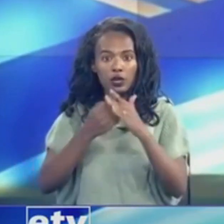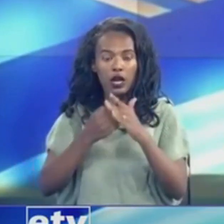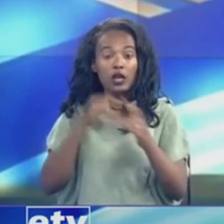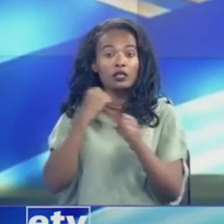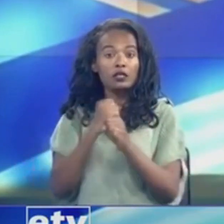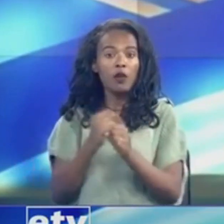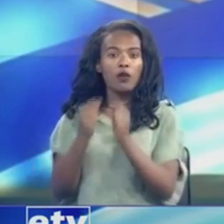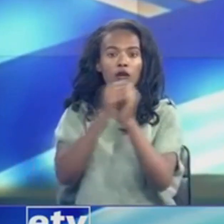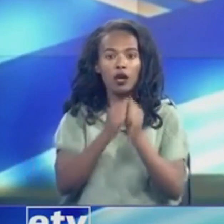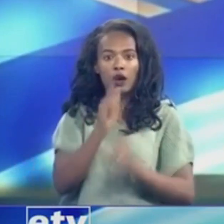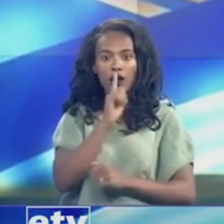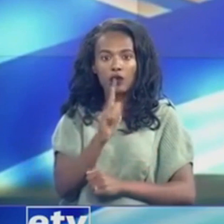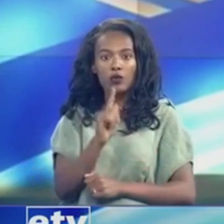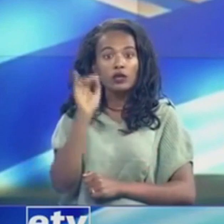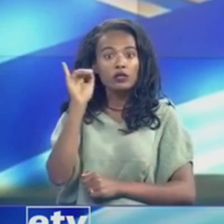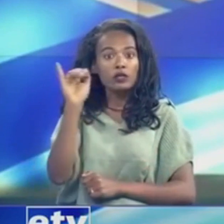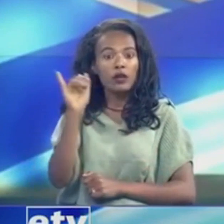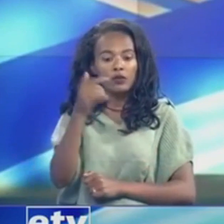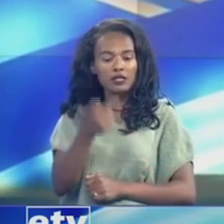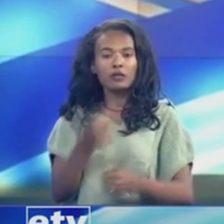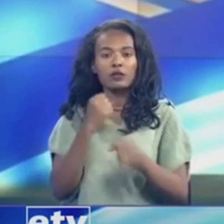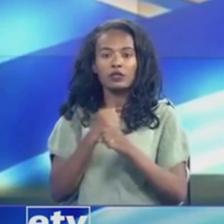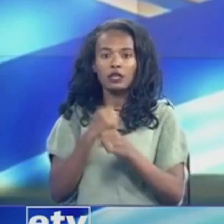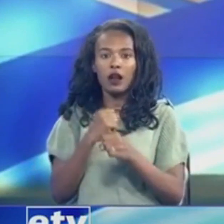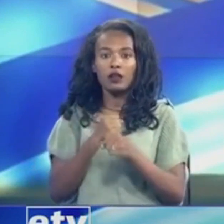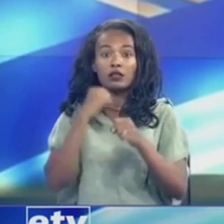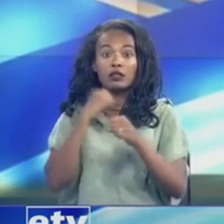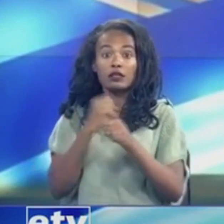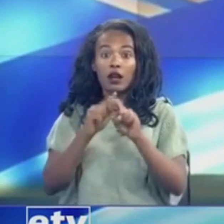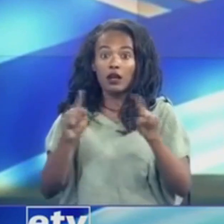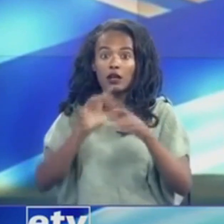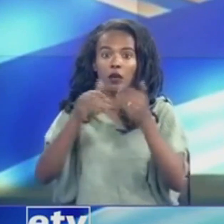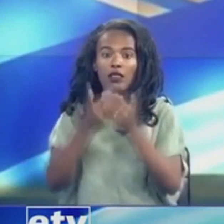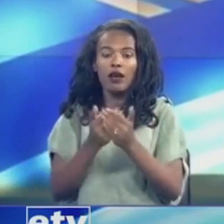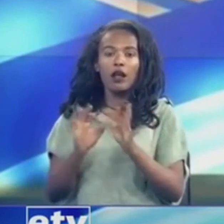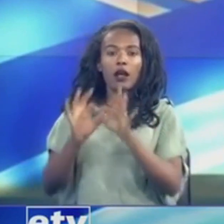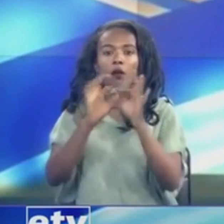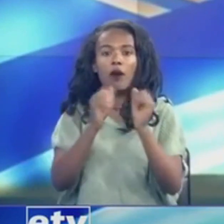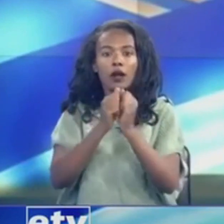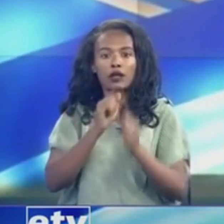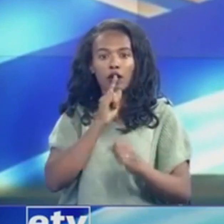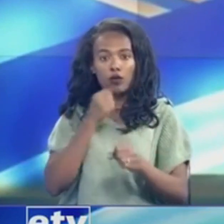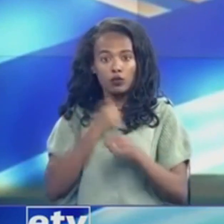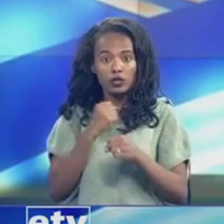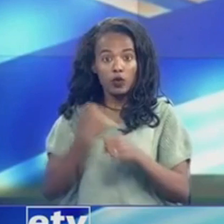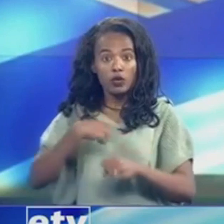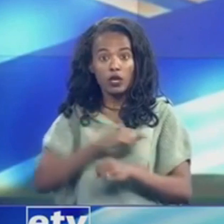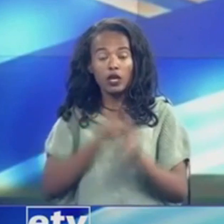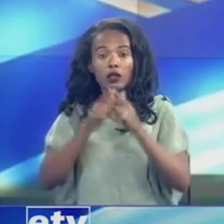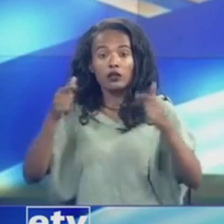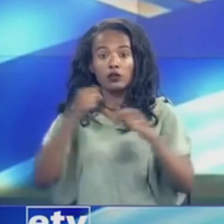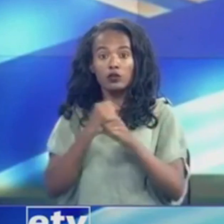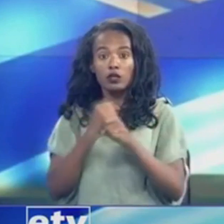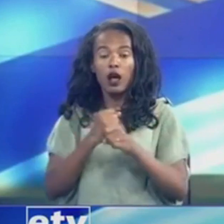ስራው የጋራ ነው። እዛም እዚኛውም እንሰራለን። ስንሰራ ግን በአጠቃላይ ከማህበራት ጋር ነው የምንሰራው። የእኛ ትልቁ ስራ ወርክሾፕ